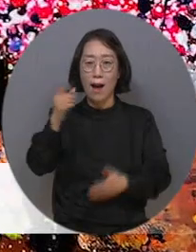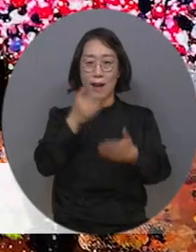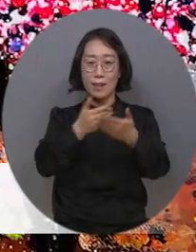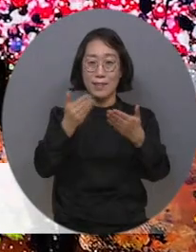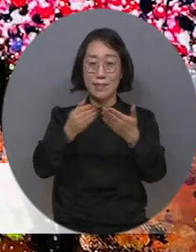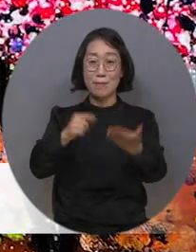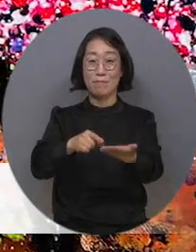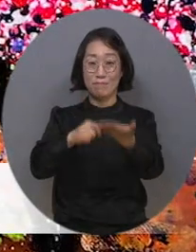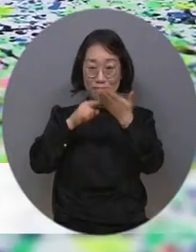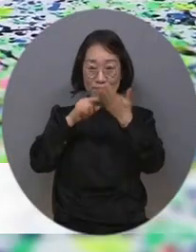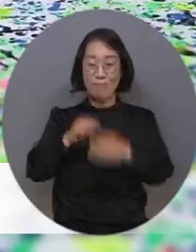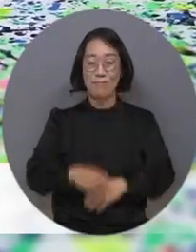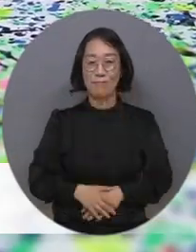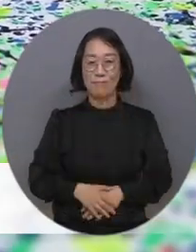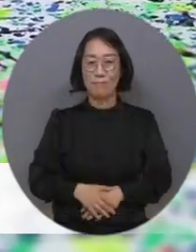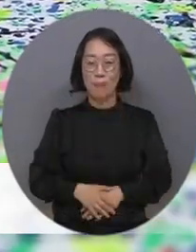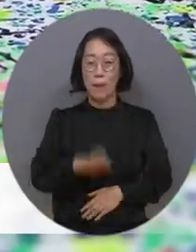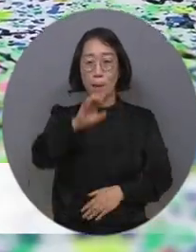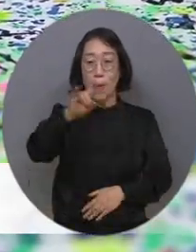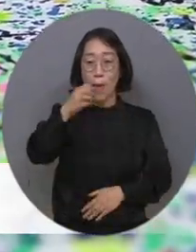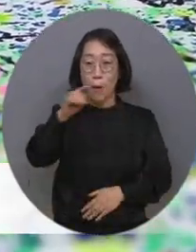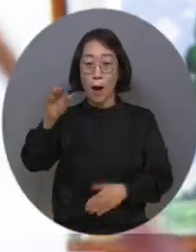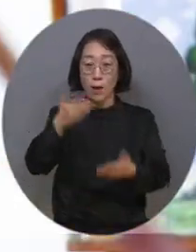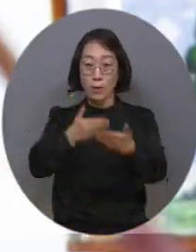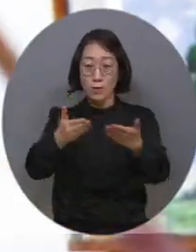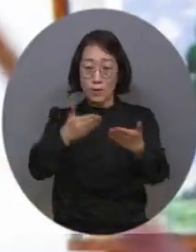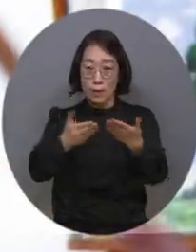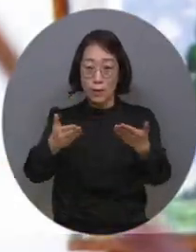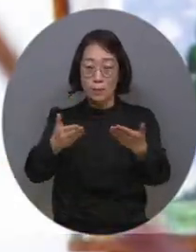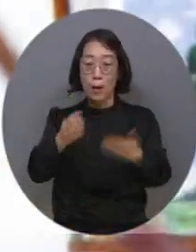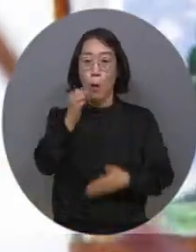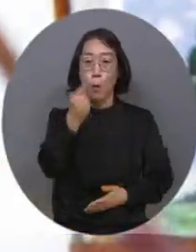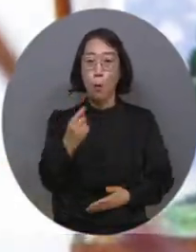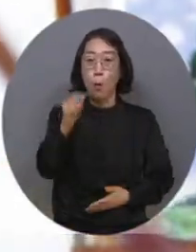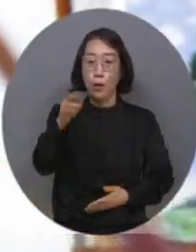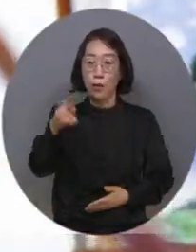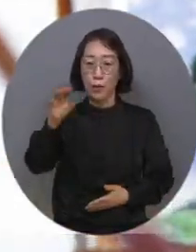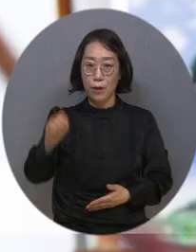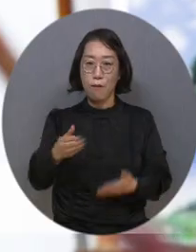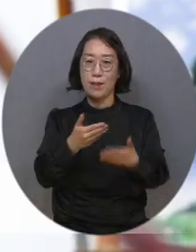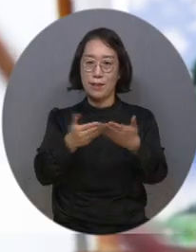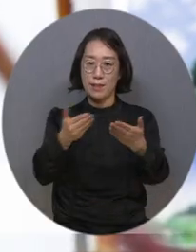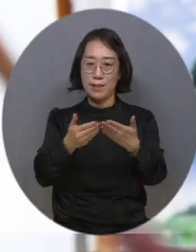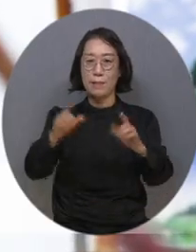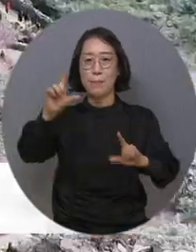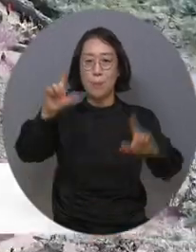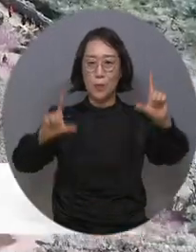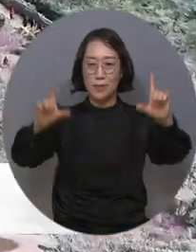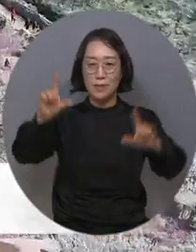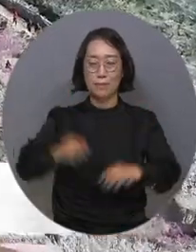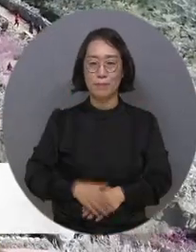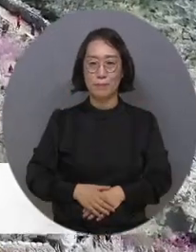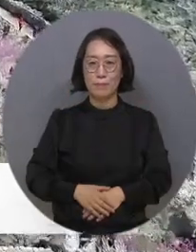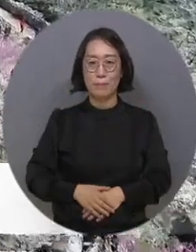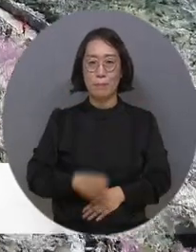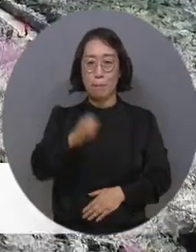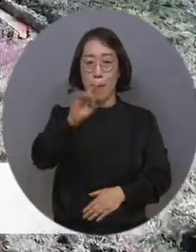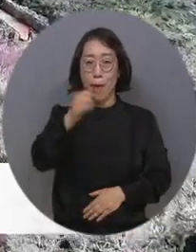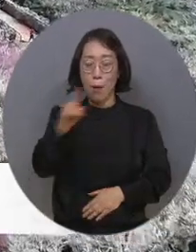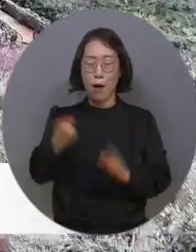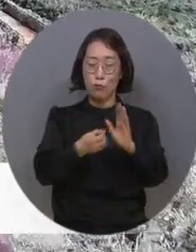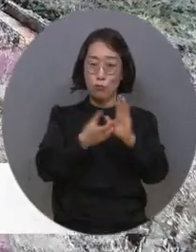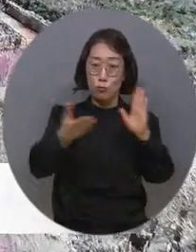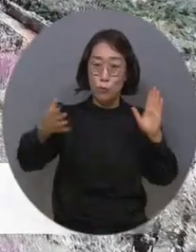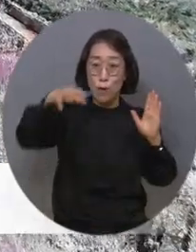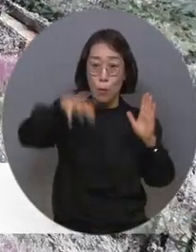피었습니다. 매화 작가로 알려진 오연경 작가의 작품입니다. 매화로 유명한